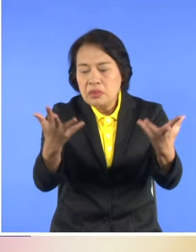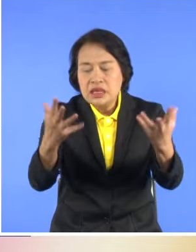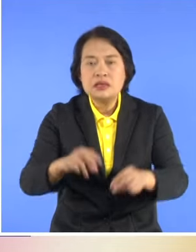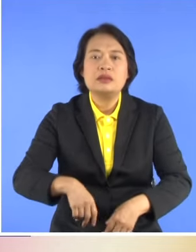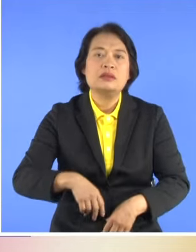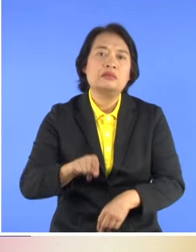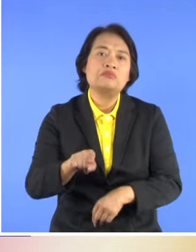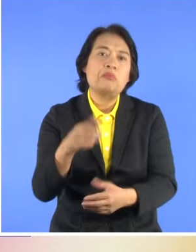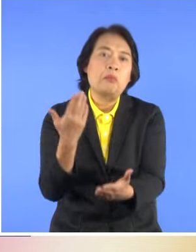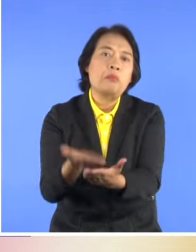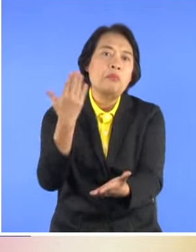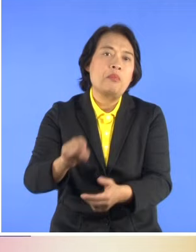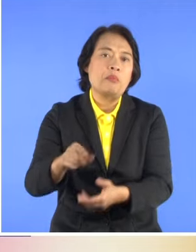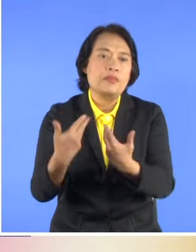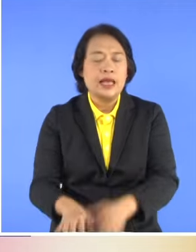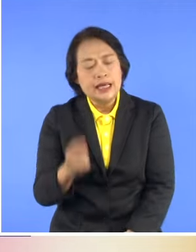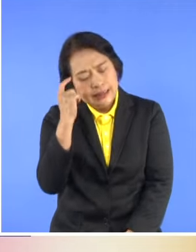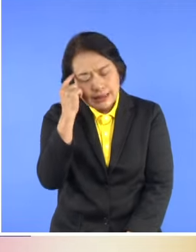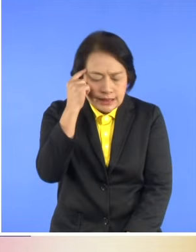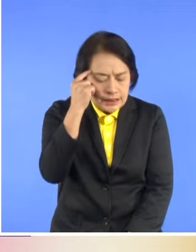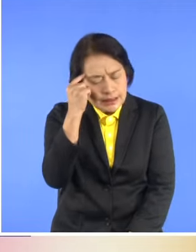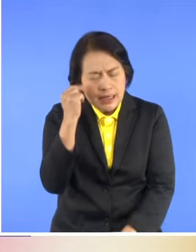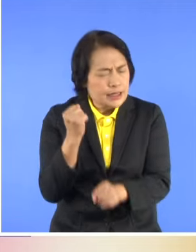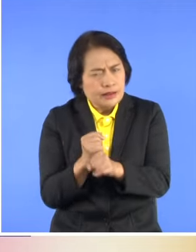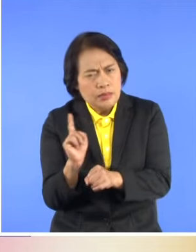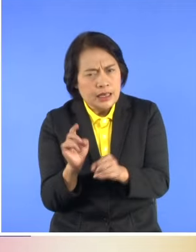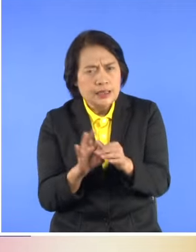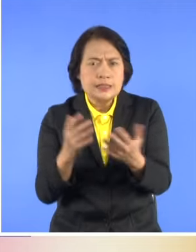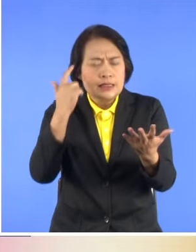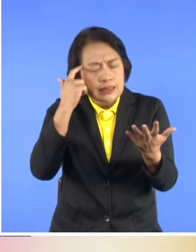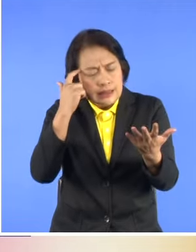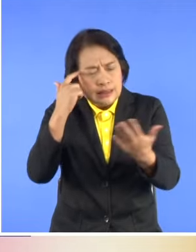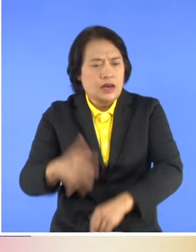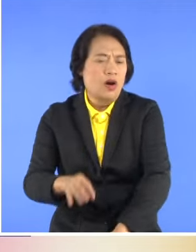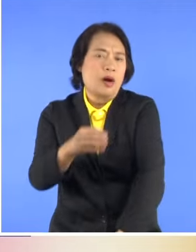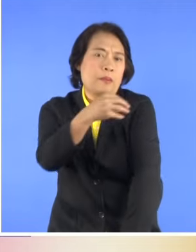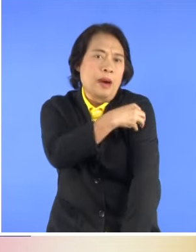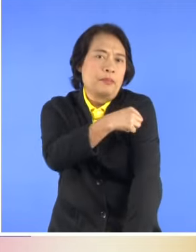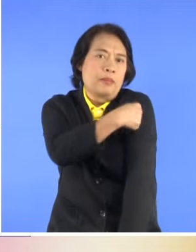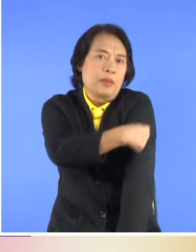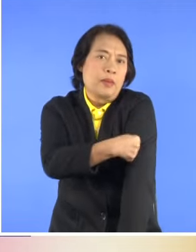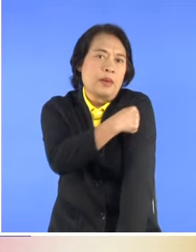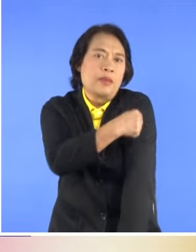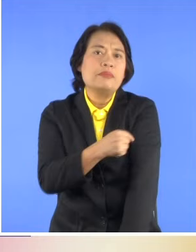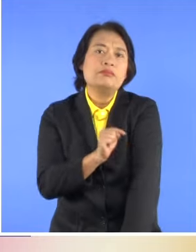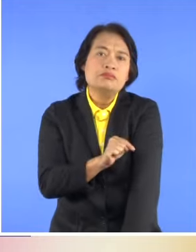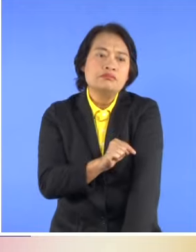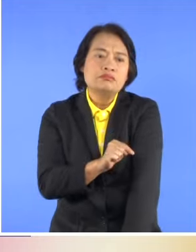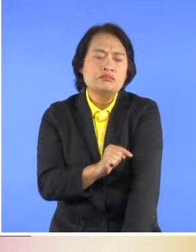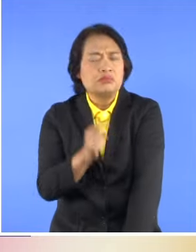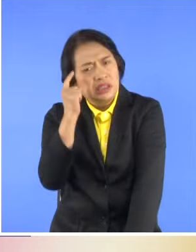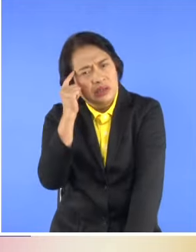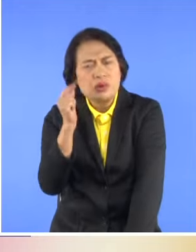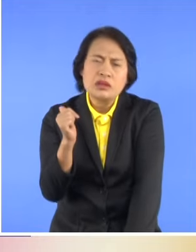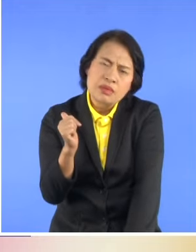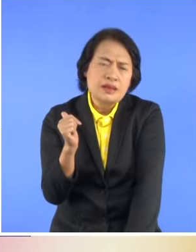แพงก็เลยมีแนวคิดบอกว่าถ้าเราเอาลาบูบู้มาทำเป็นยันตเนี่ยมันก็คคงจะจบๆไปดีมั้ยเออนี่คงจะดีมั้ยว่าอย่าง